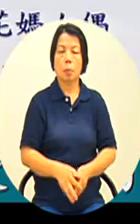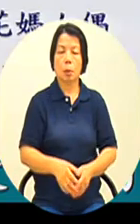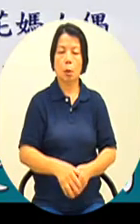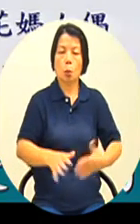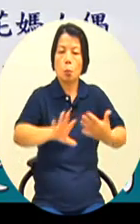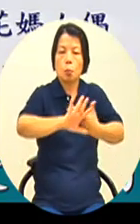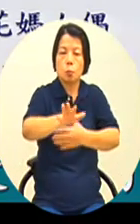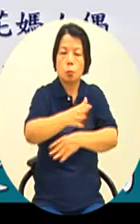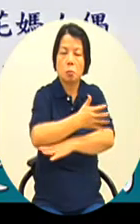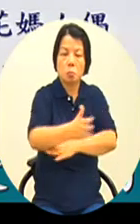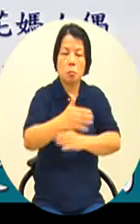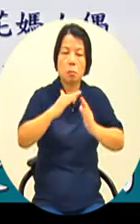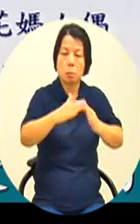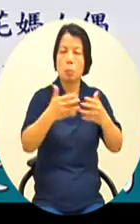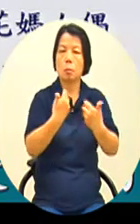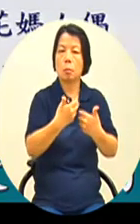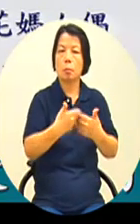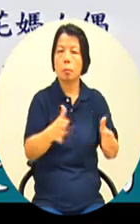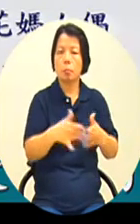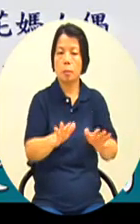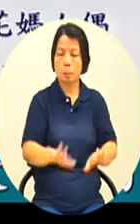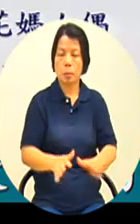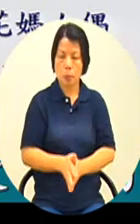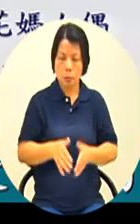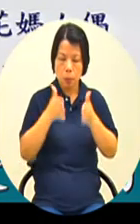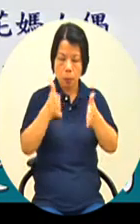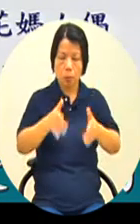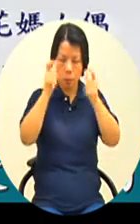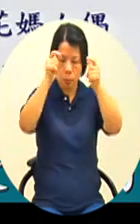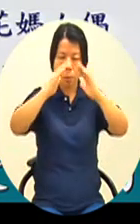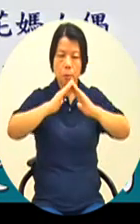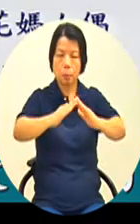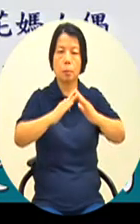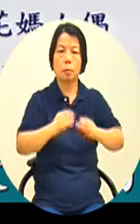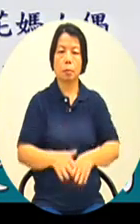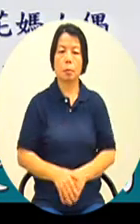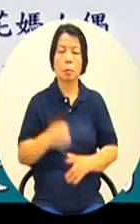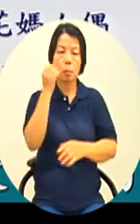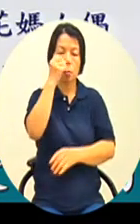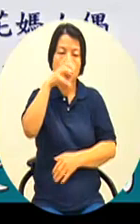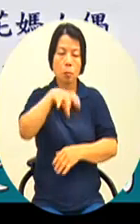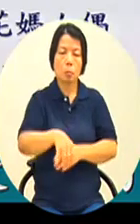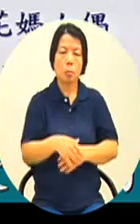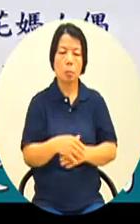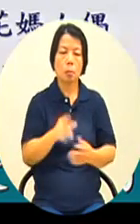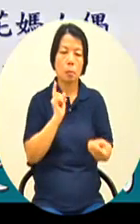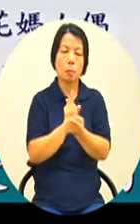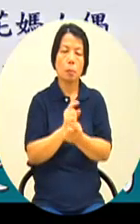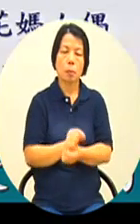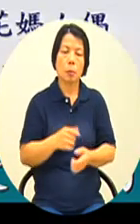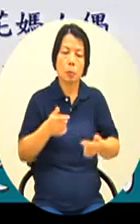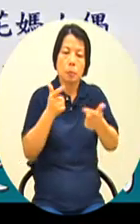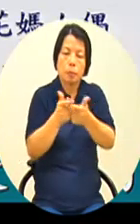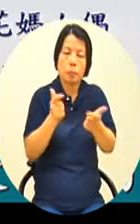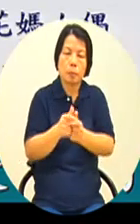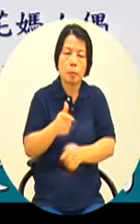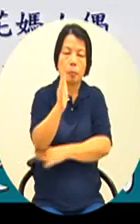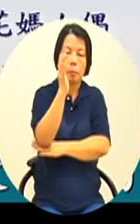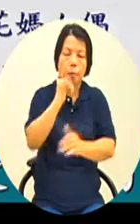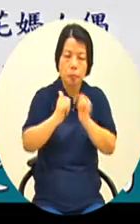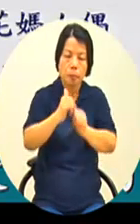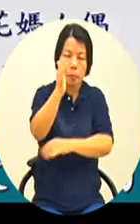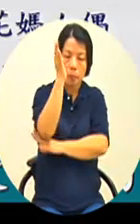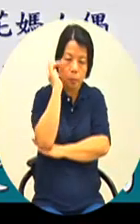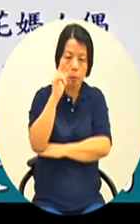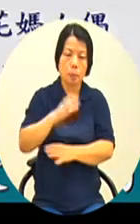市，买咱为咱高雄市，啊买当去对呢？观光局长配合民政局长那个长官去专